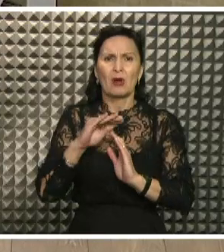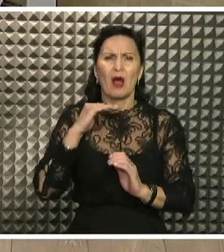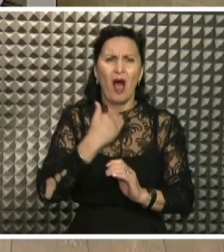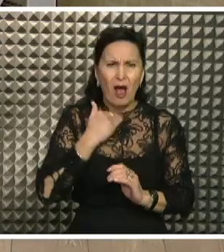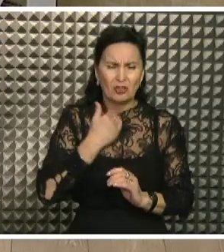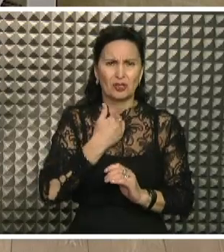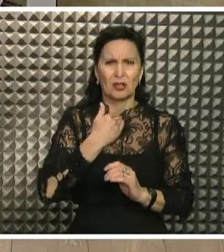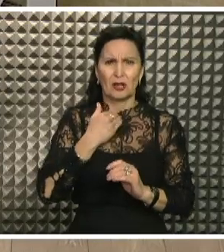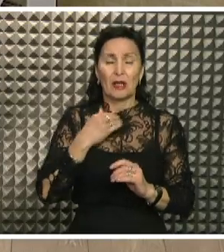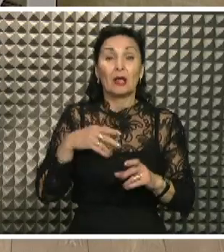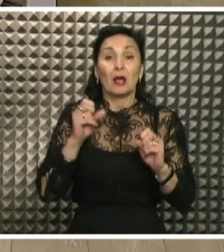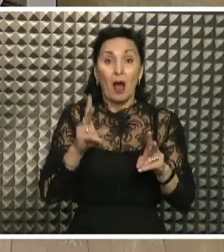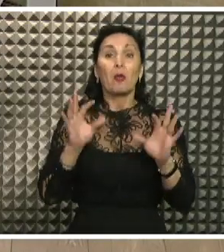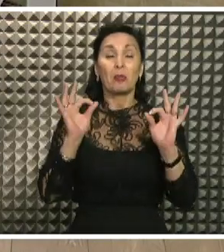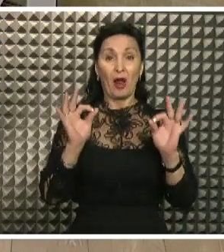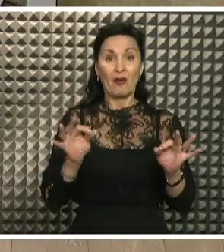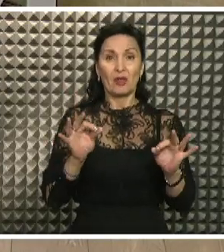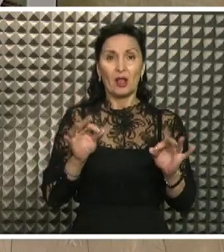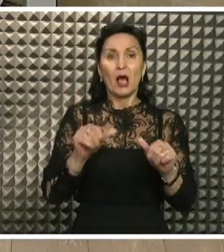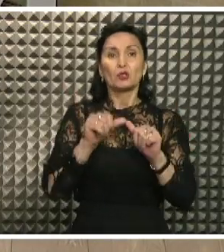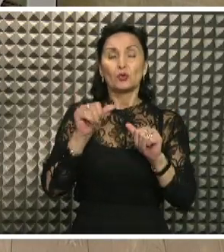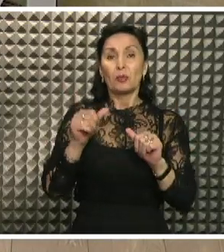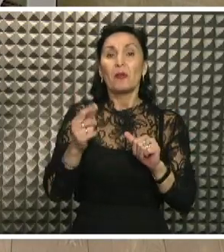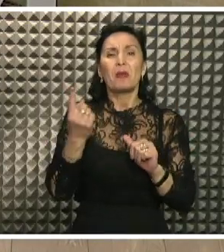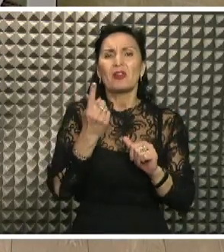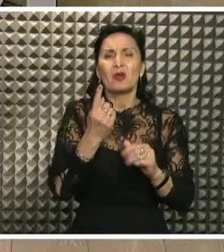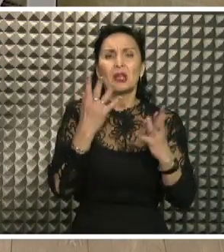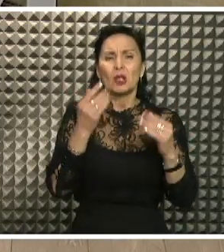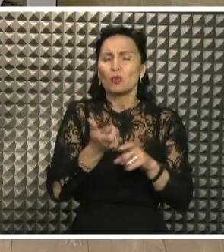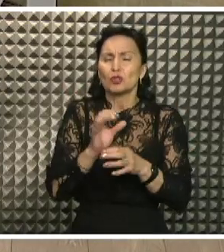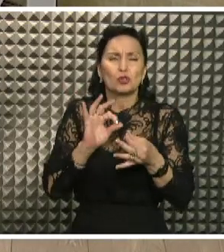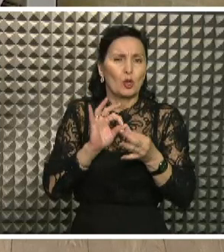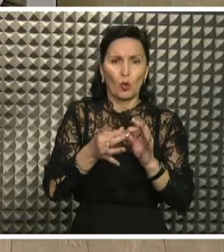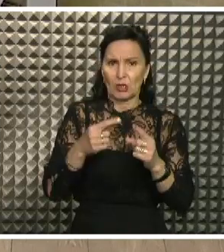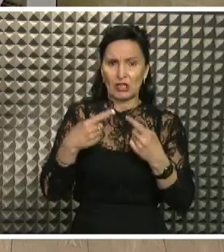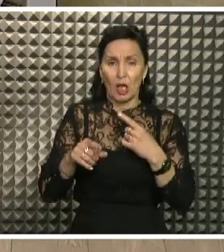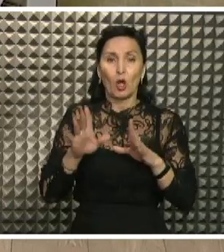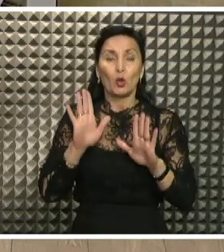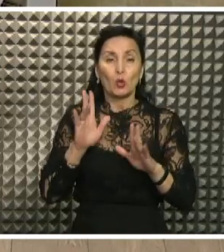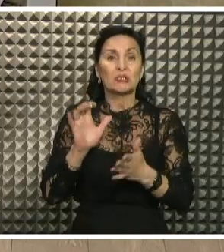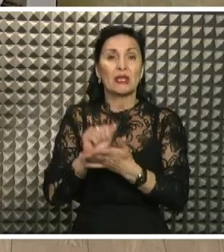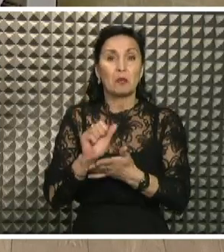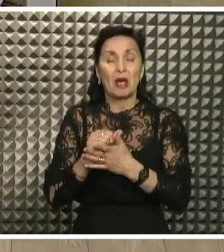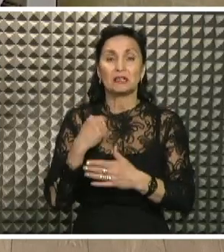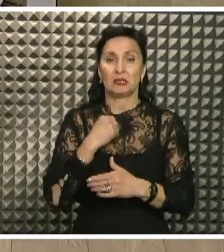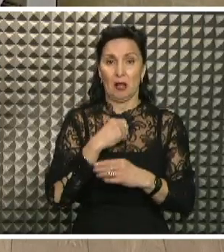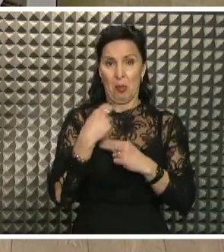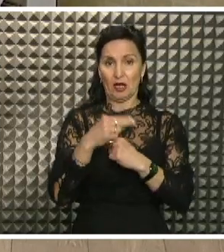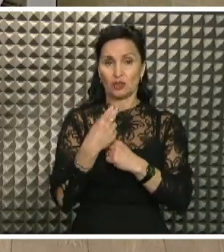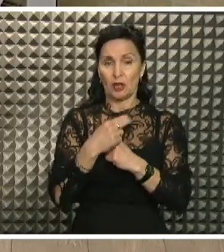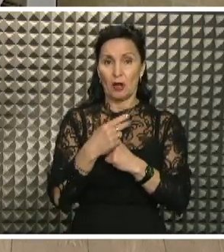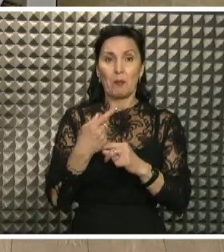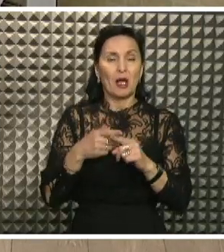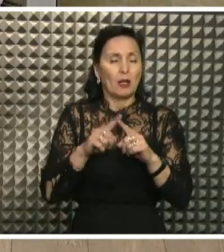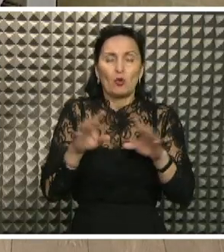кашель и так далее. Но, как правило, особенно в первые дни, очень сложно отличить, особенно для тех, кто занимается самолечением.